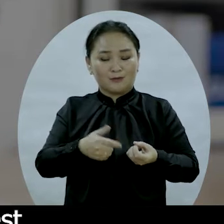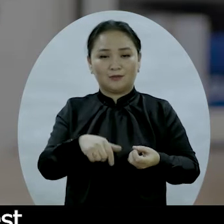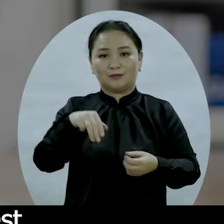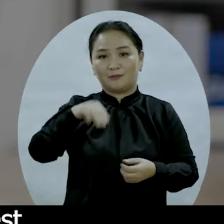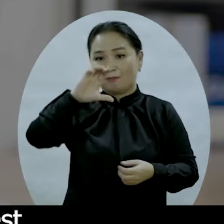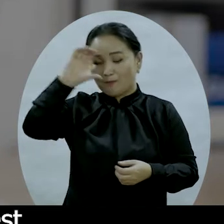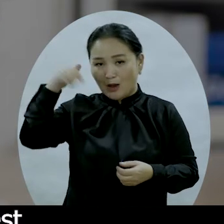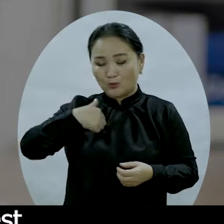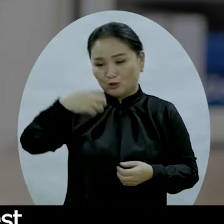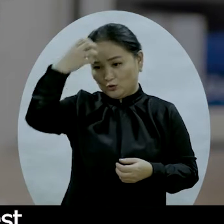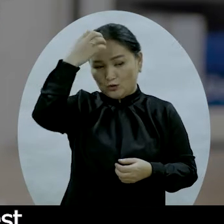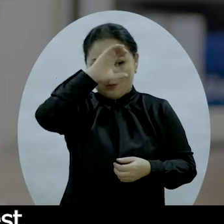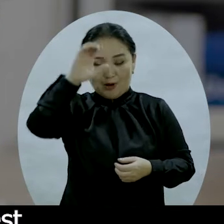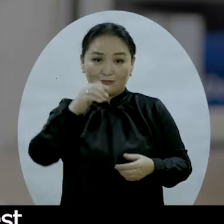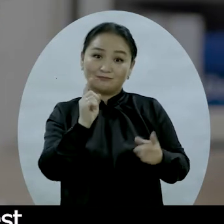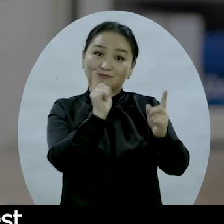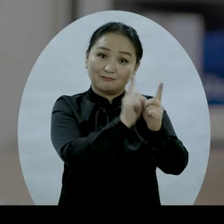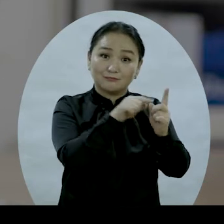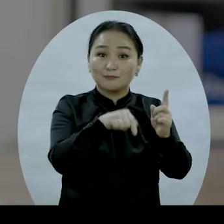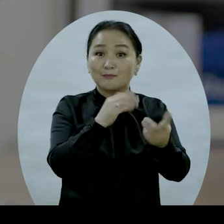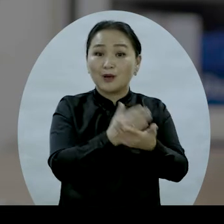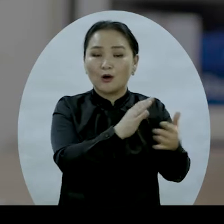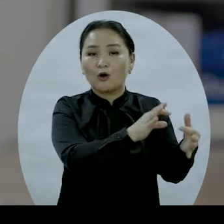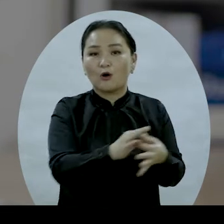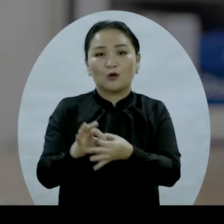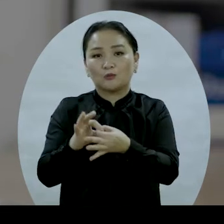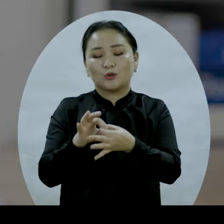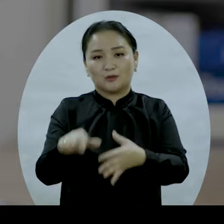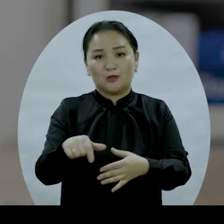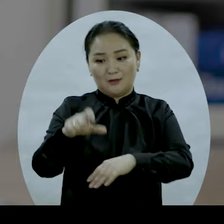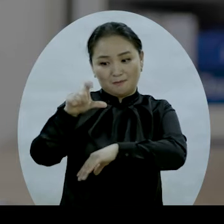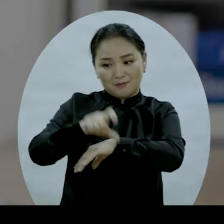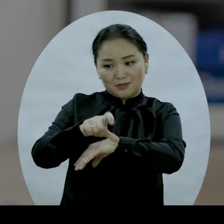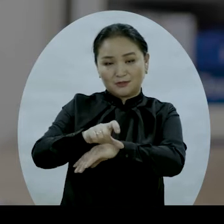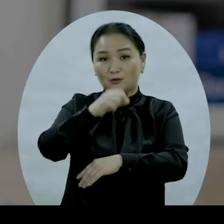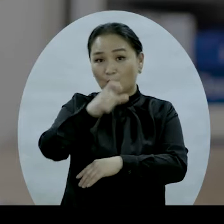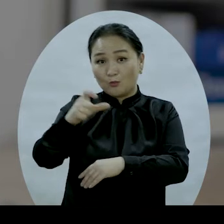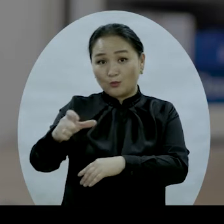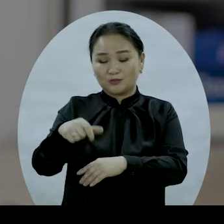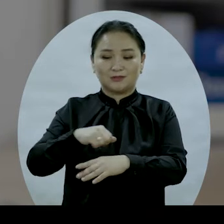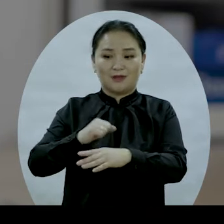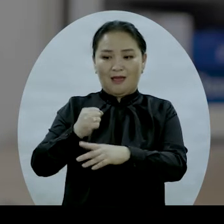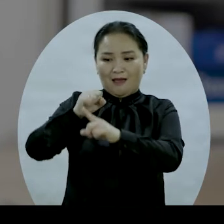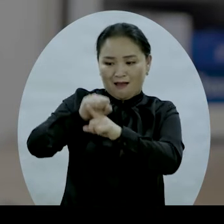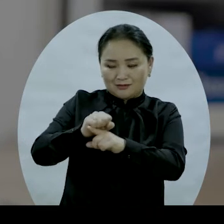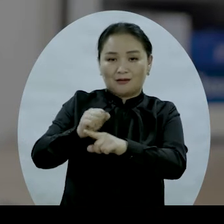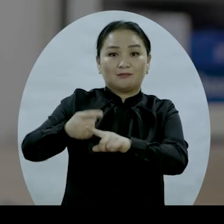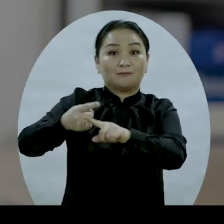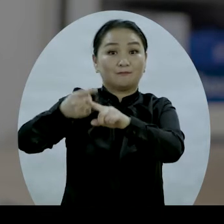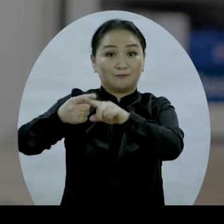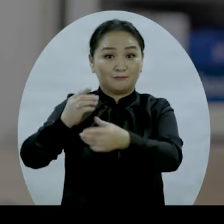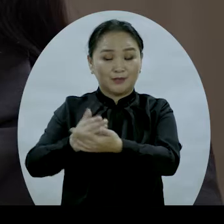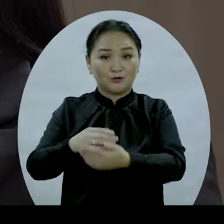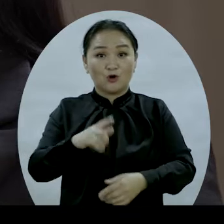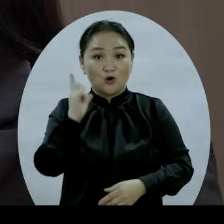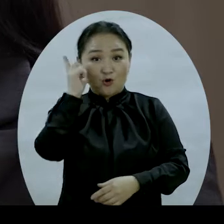одоо төрийн байгууллагад илүү хандах болсон. Үүнтэй холбоотойгоор бол одоо мэрэгчнүүд албаа агч гэм бол ачаалт бол